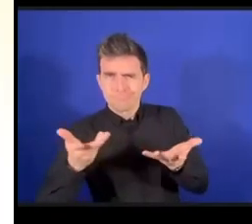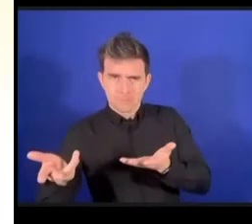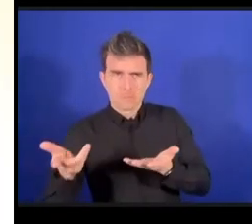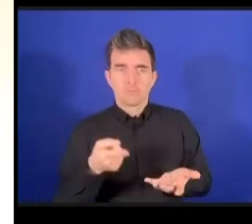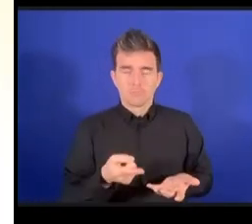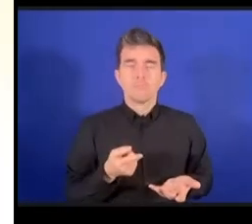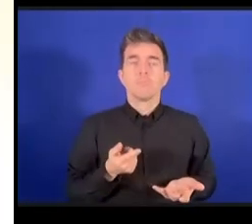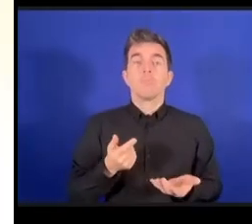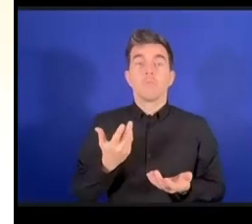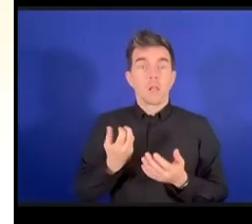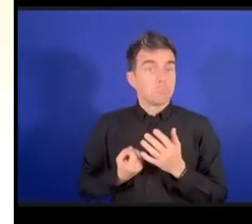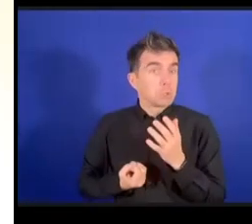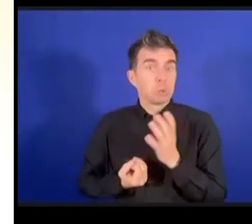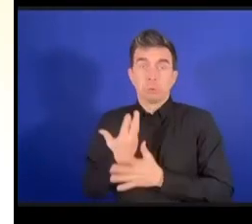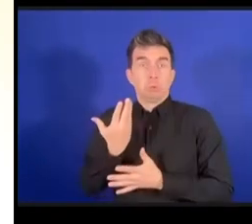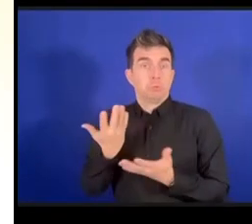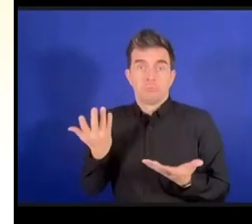ば